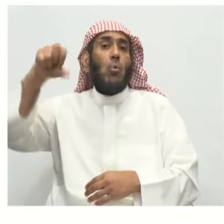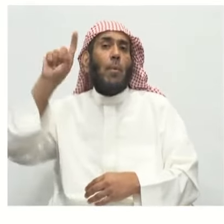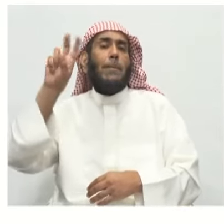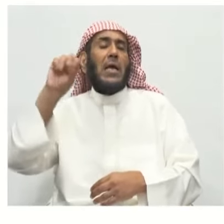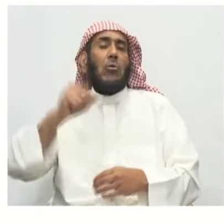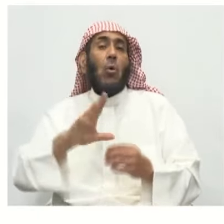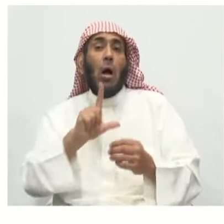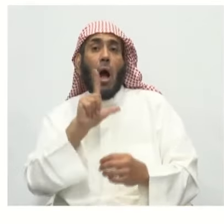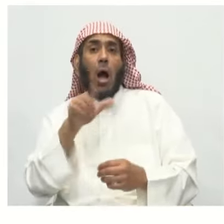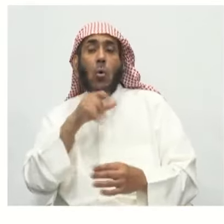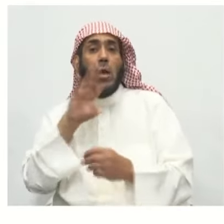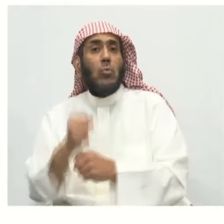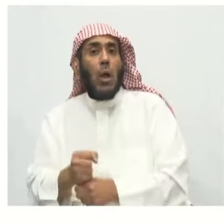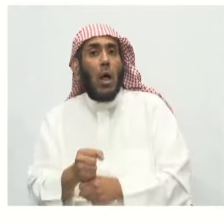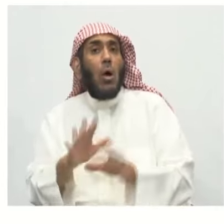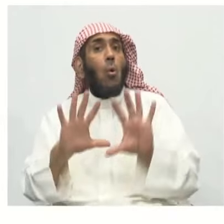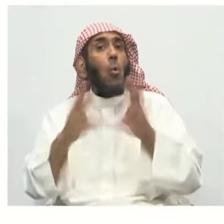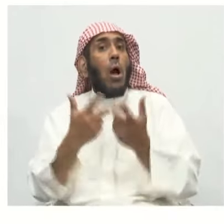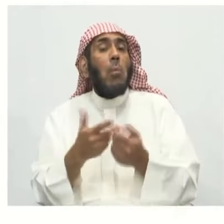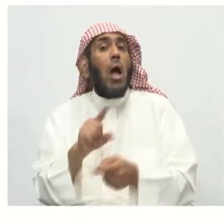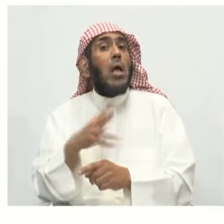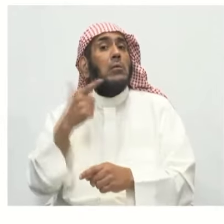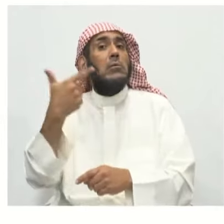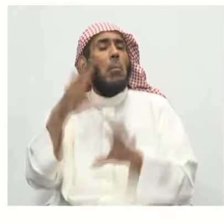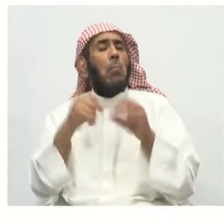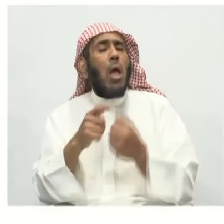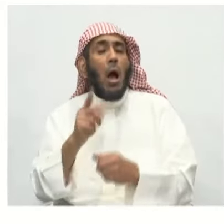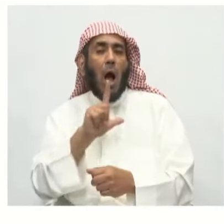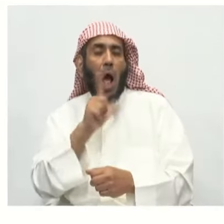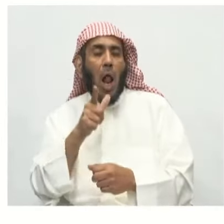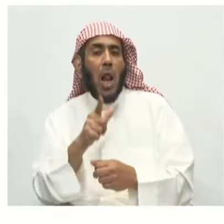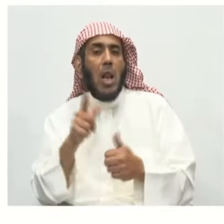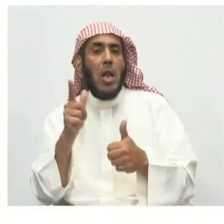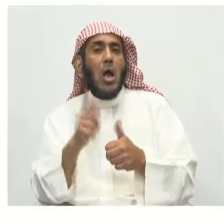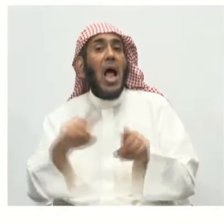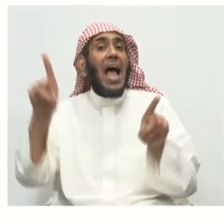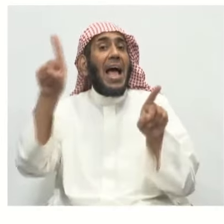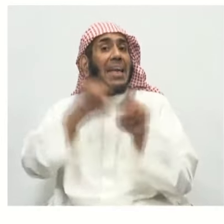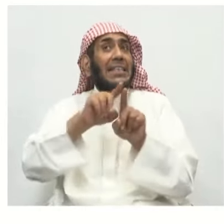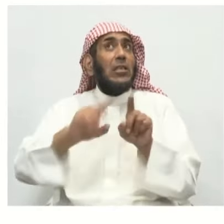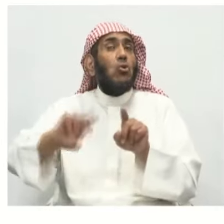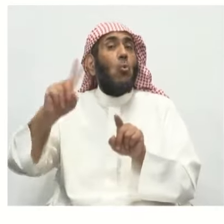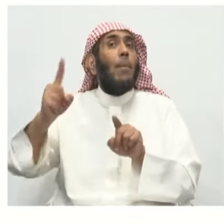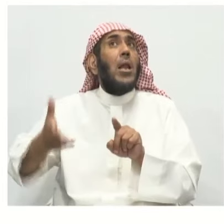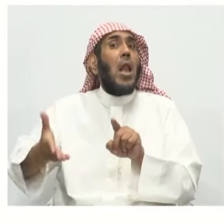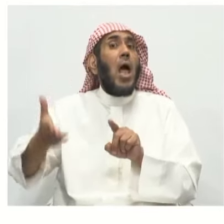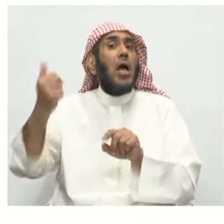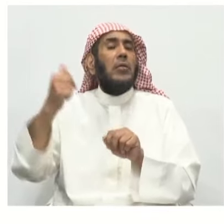قالوا يا رسول الله وما هي قال الشرك بالله